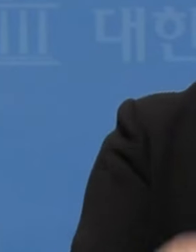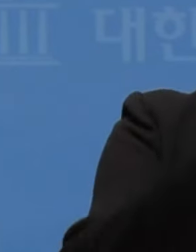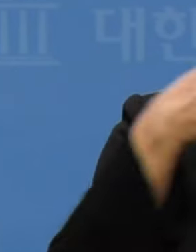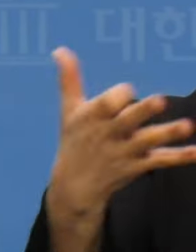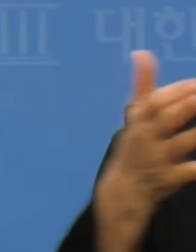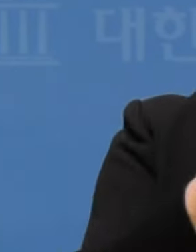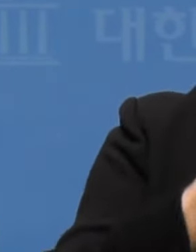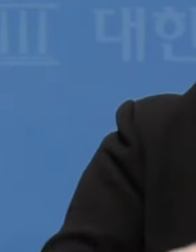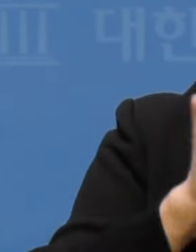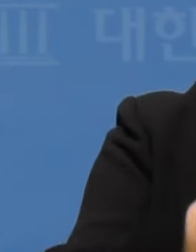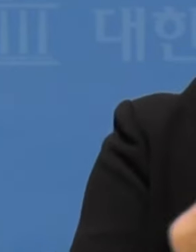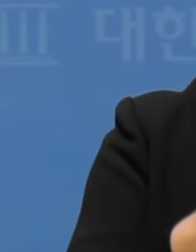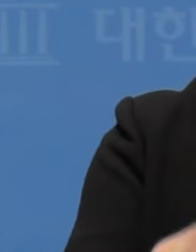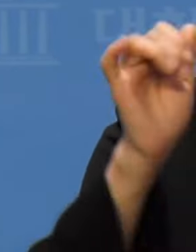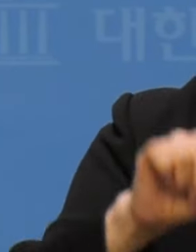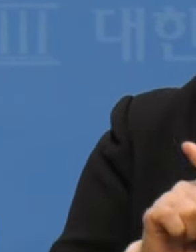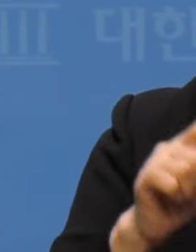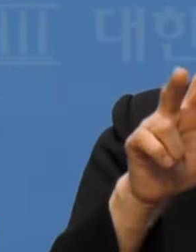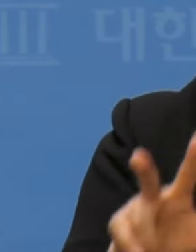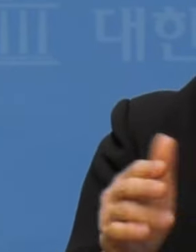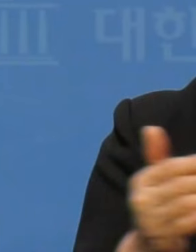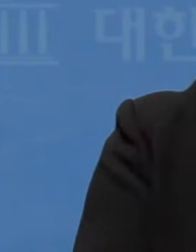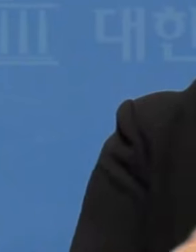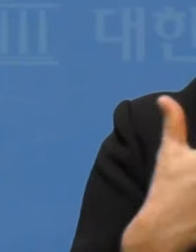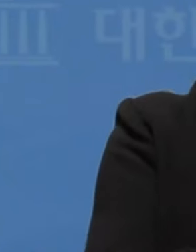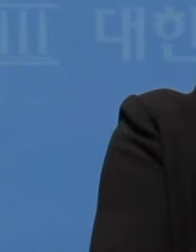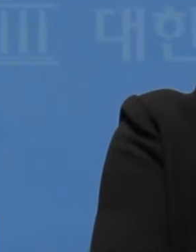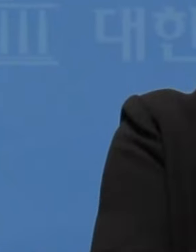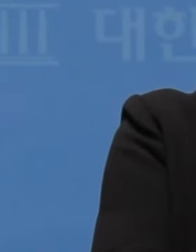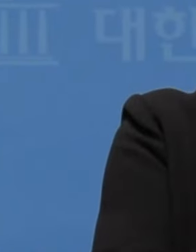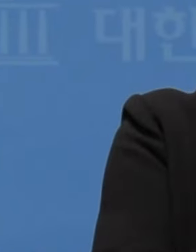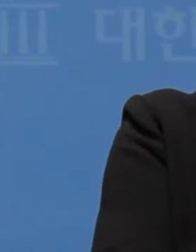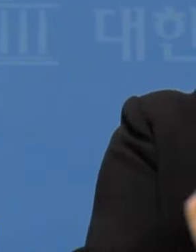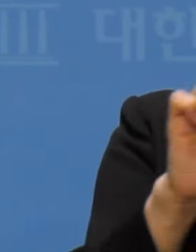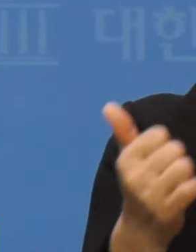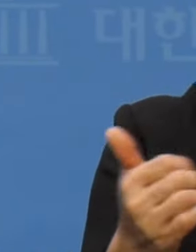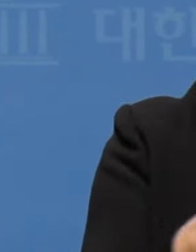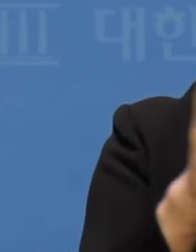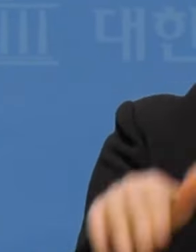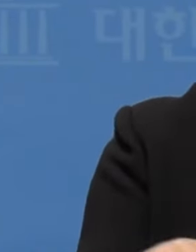코로나19 진상규명 시민연대에 따르면 지금까지 백신 접종 누적 사망자는